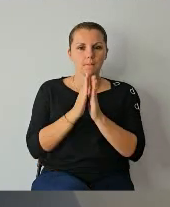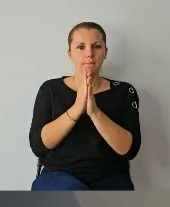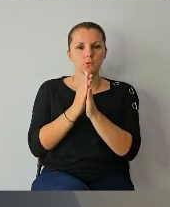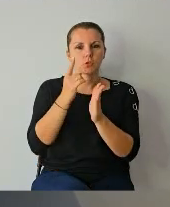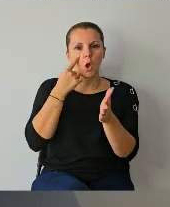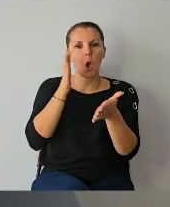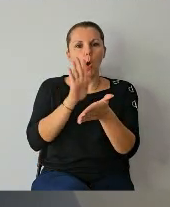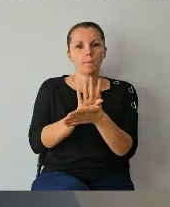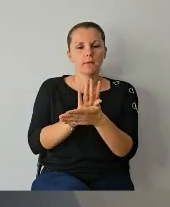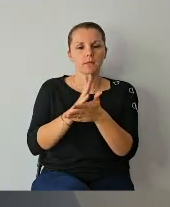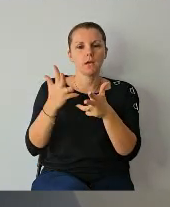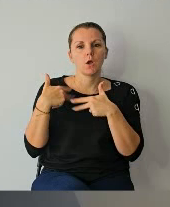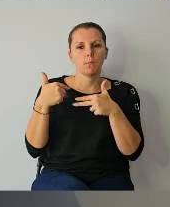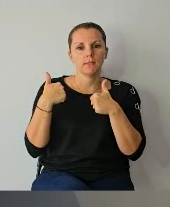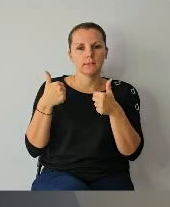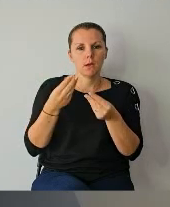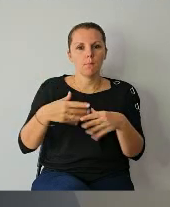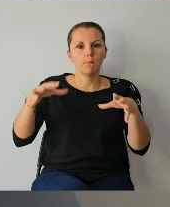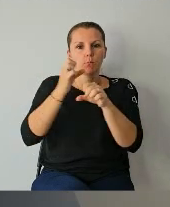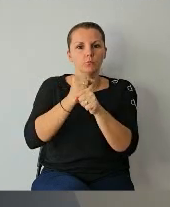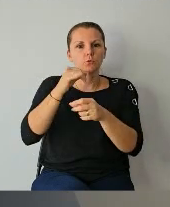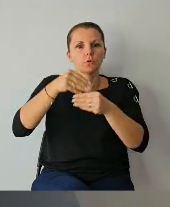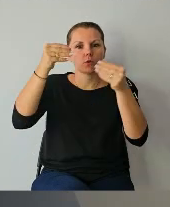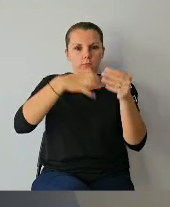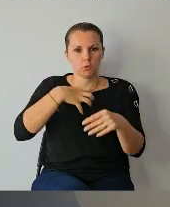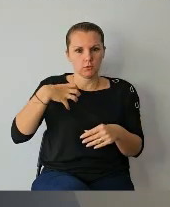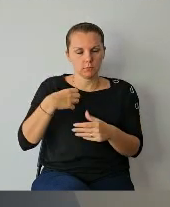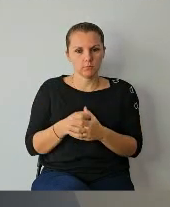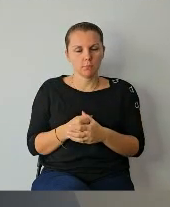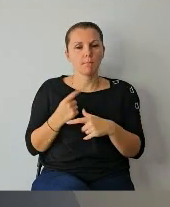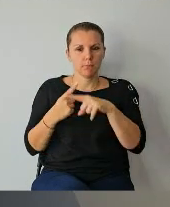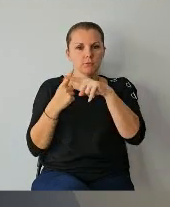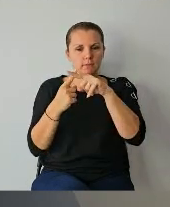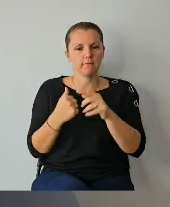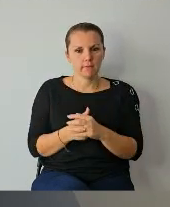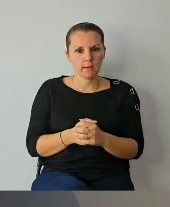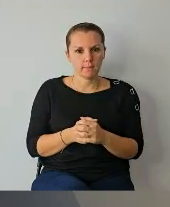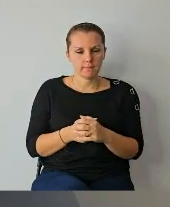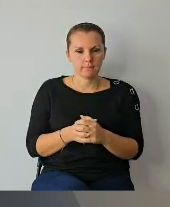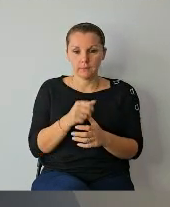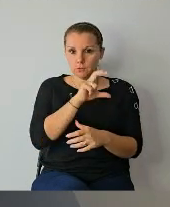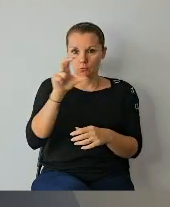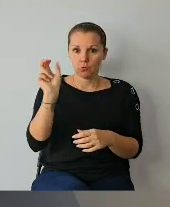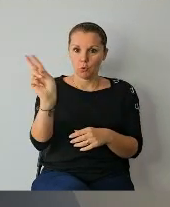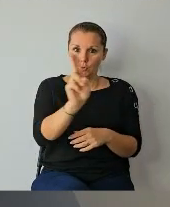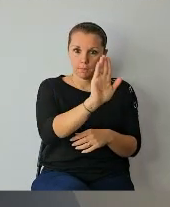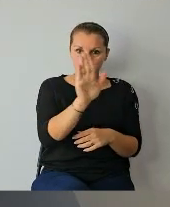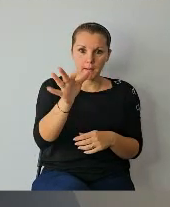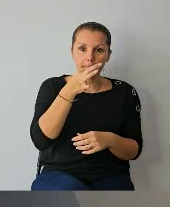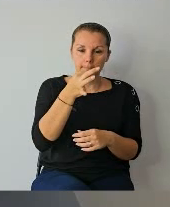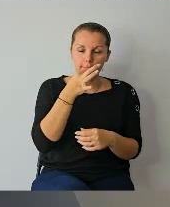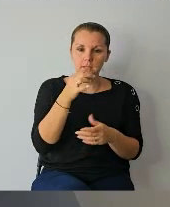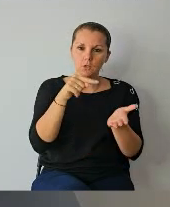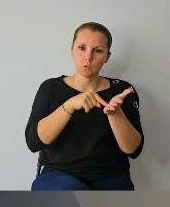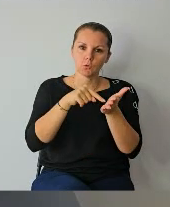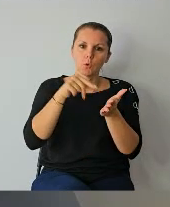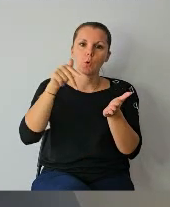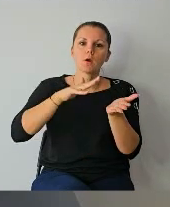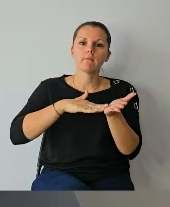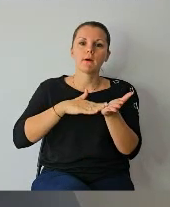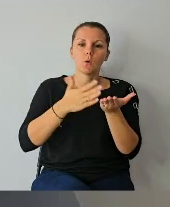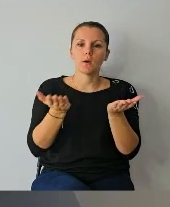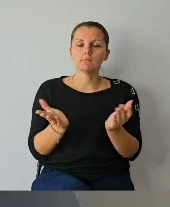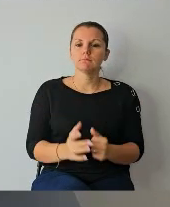Proszę o opinię Komisji Budżetu i Rozwoju Gospodarczego. Opinia komisji pozytywna. Czy ktoś z państwa ma jakieś pytania do przedstawionej uchwały?